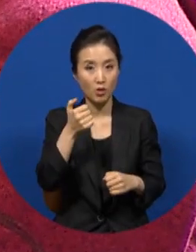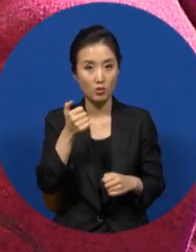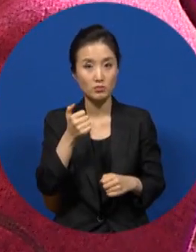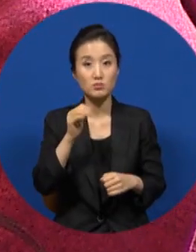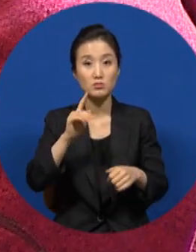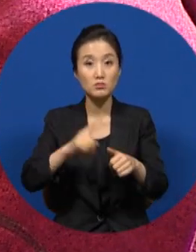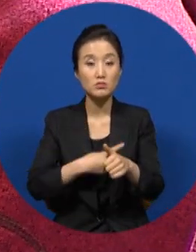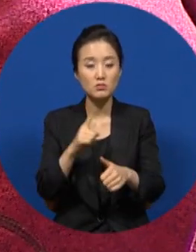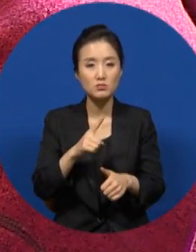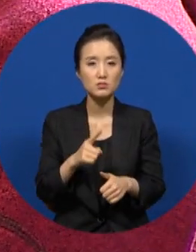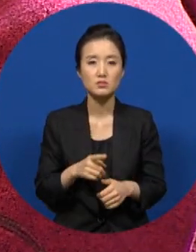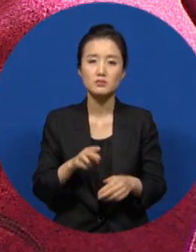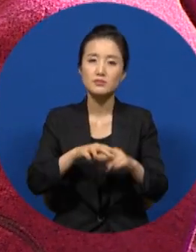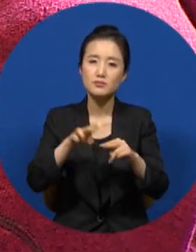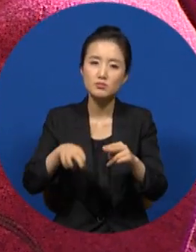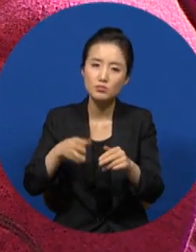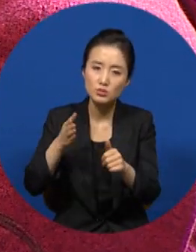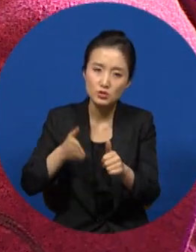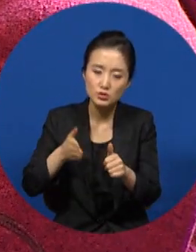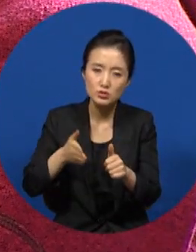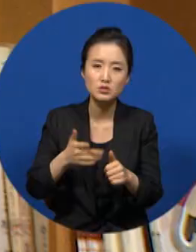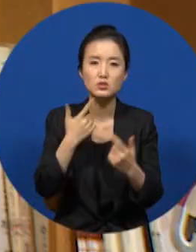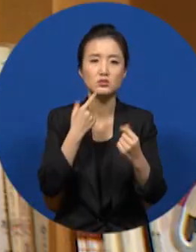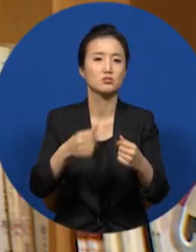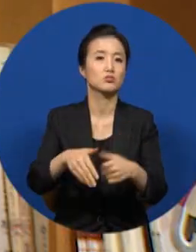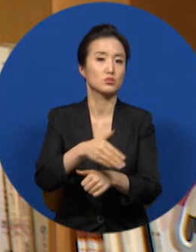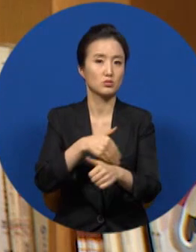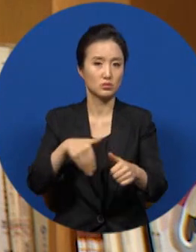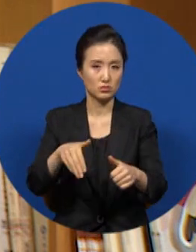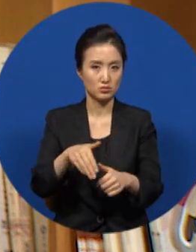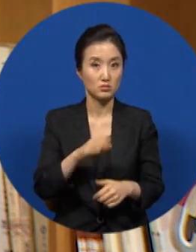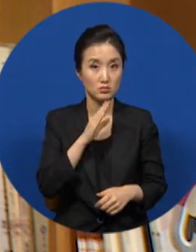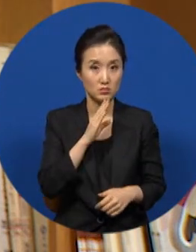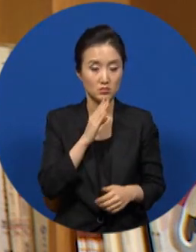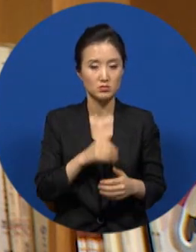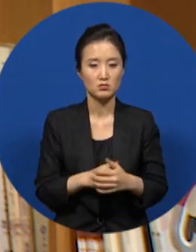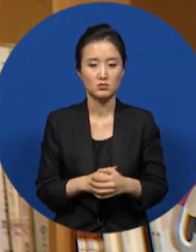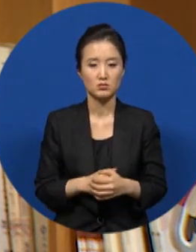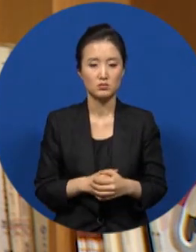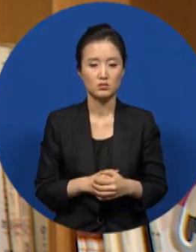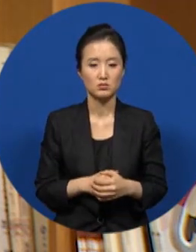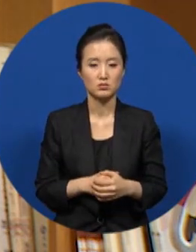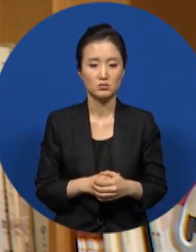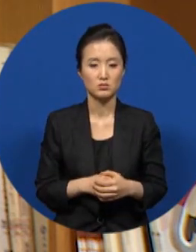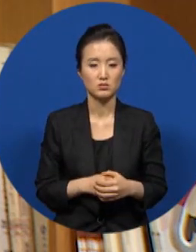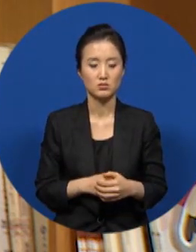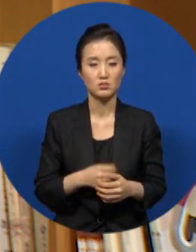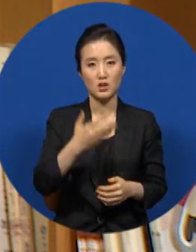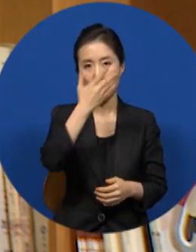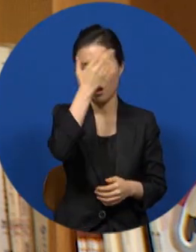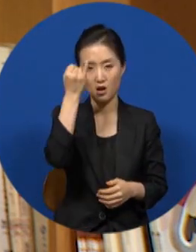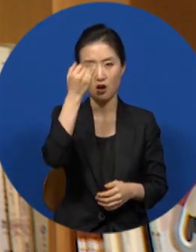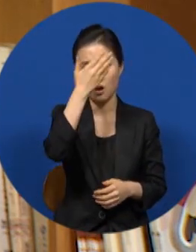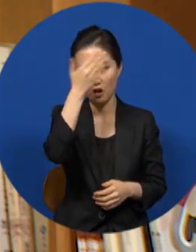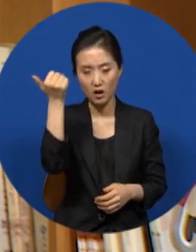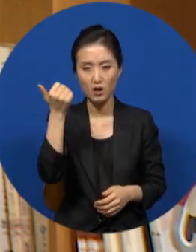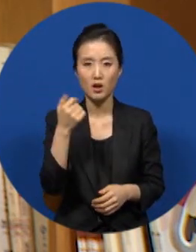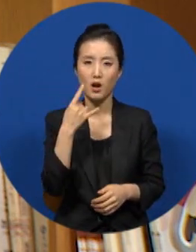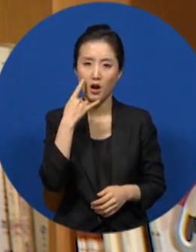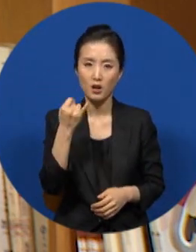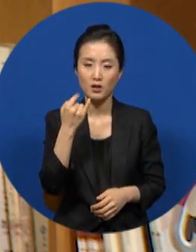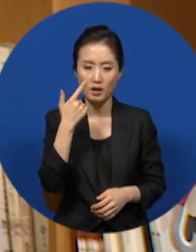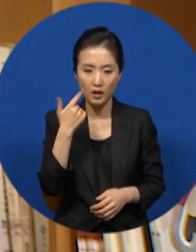불구하고 직장 수명은 짧은데 100세까지 사는 세상이 됐어요. 두려운 세상입니다. 할머니, 할아버지와 엄마,